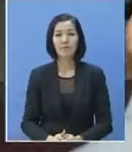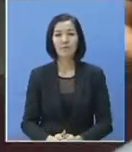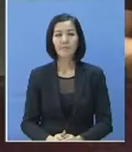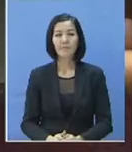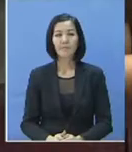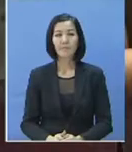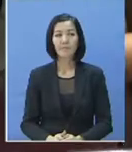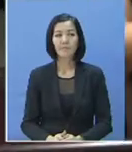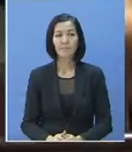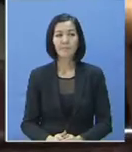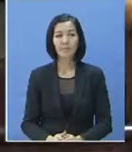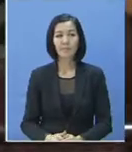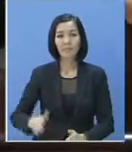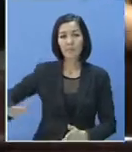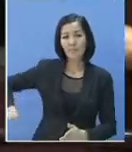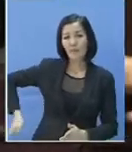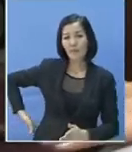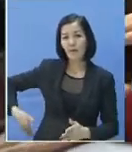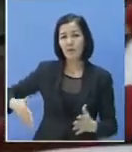жұмыс жасаймыз.